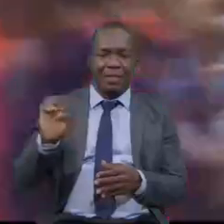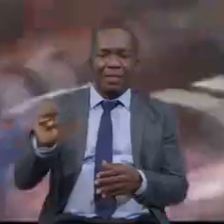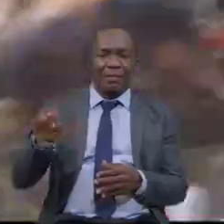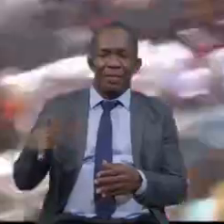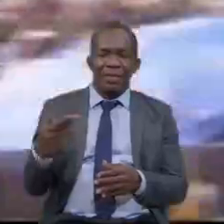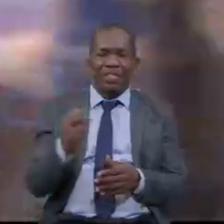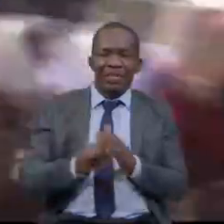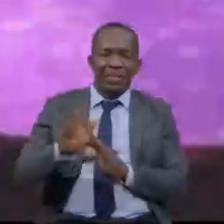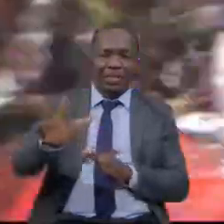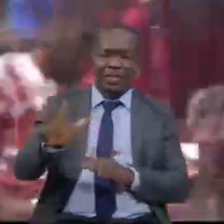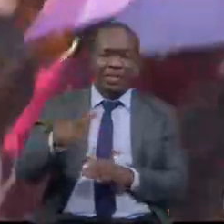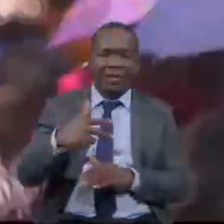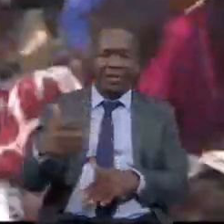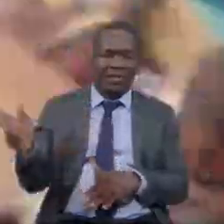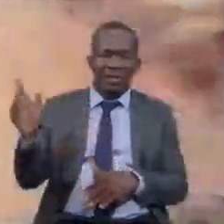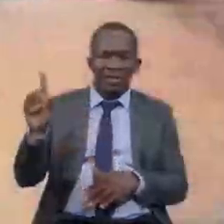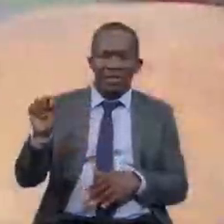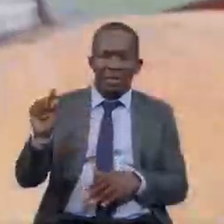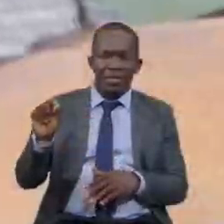Éphésiens 3,